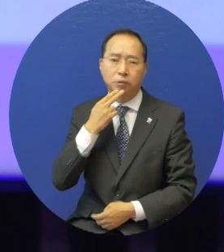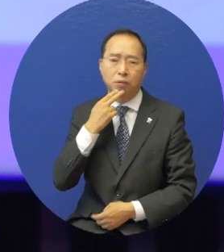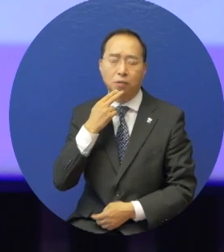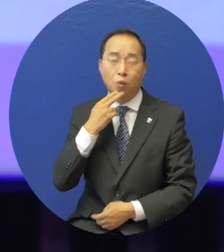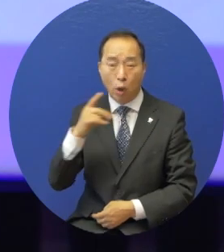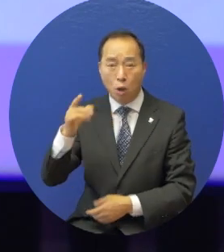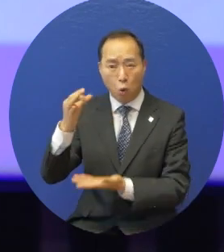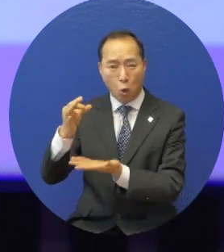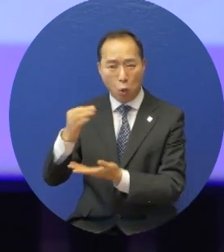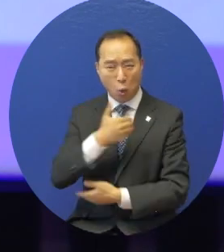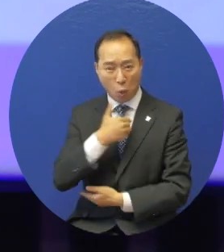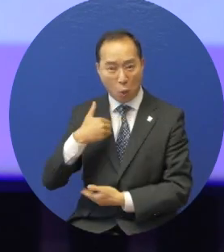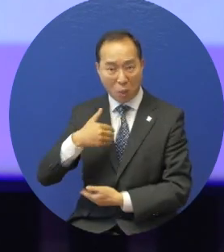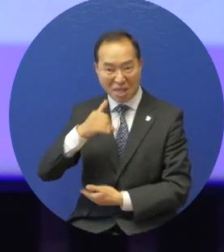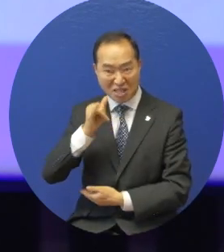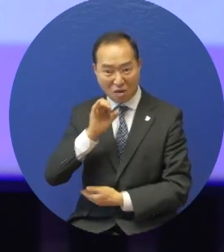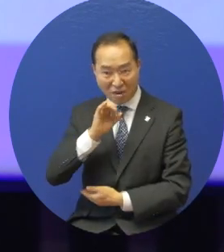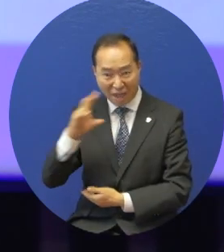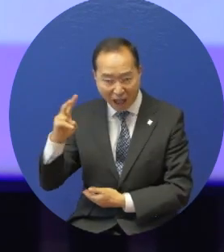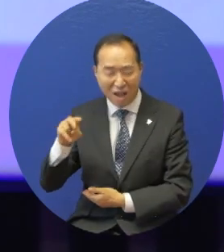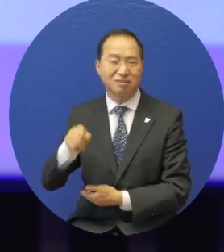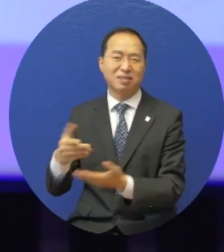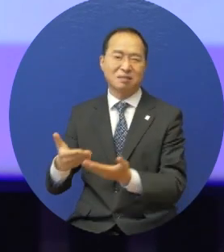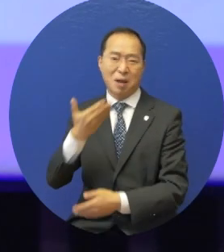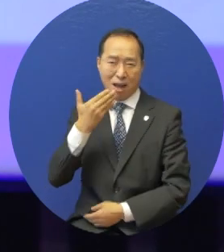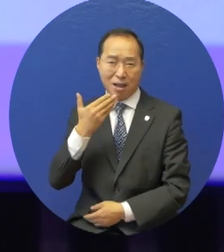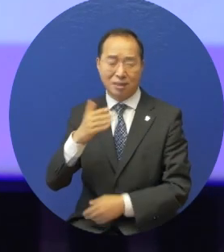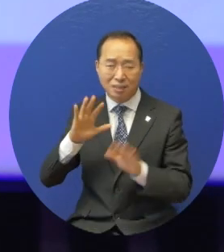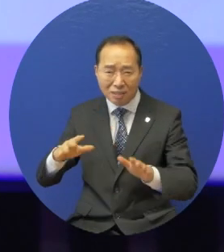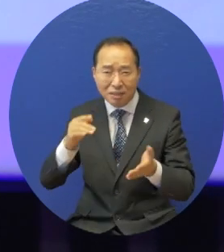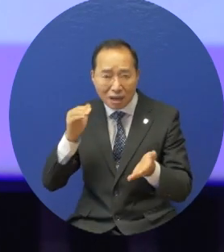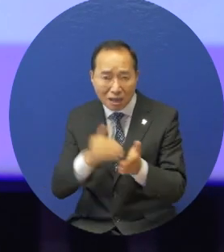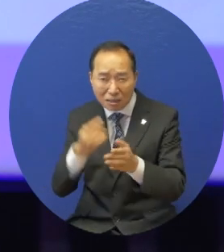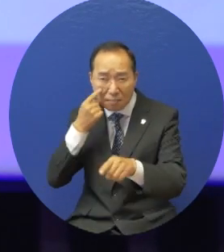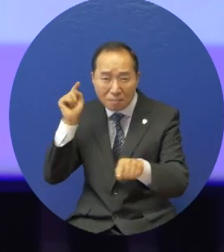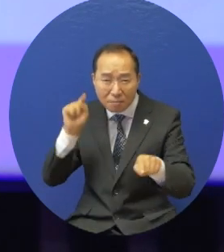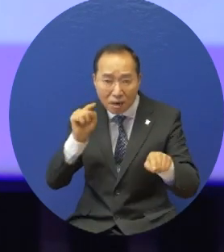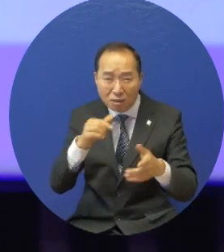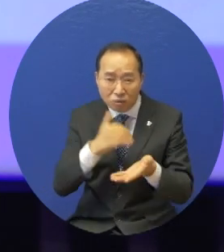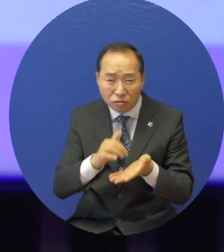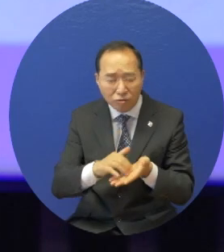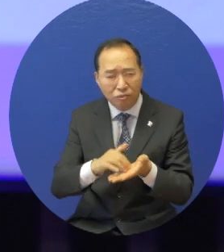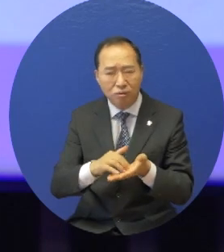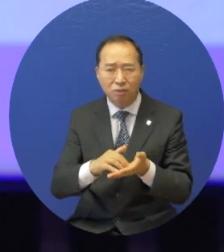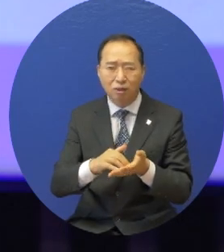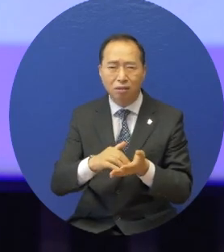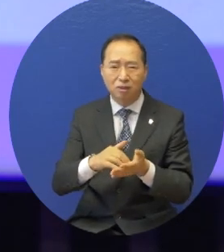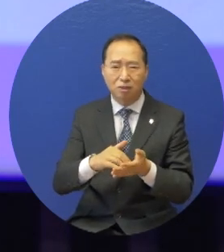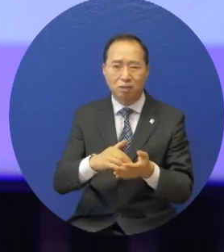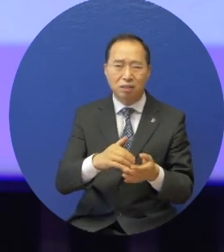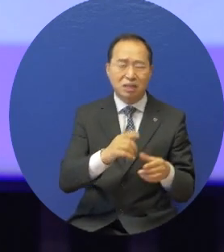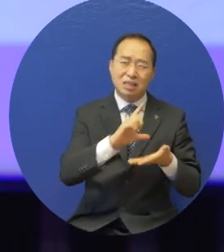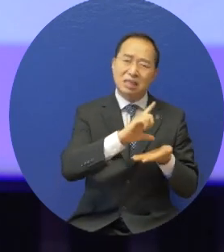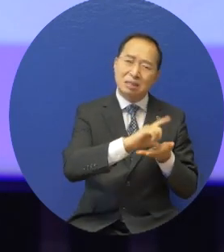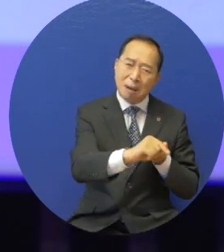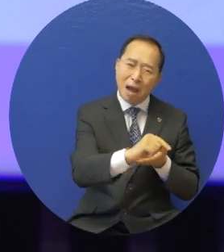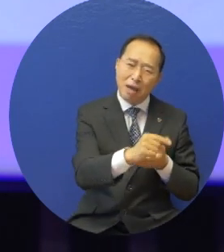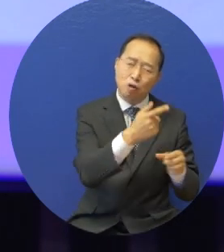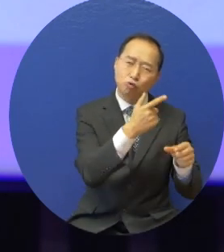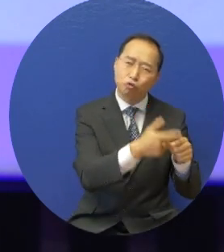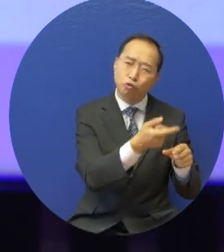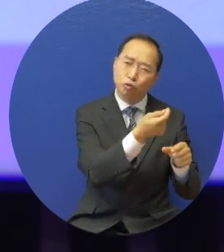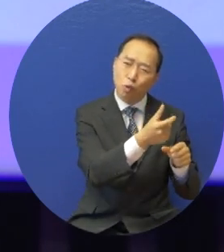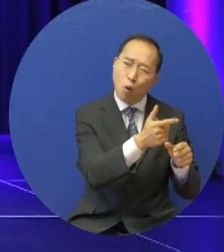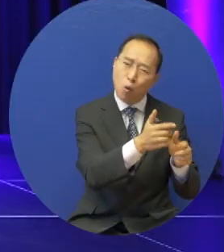그럼 1500년대에 한양에 화장품 상설 판매점이 세 군데나 있었다는 거예요. 이거는